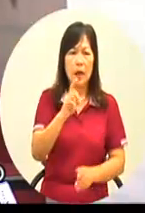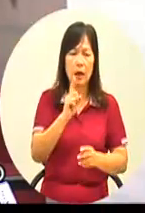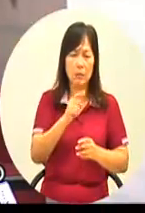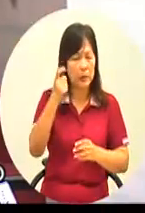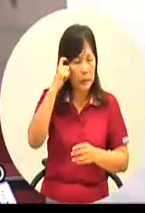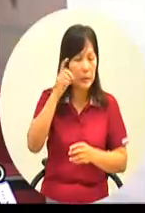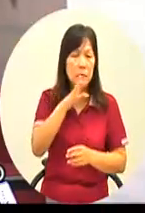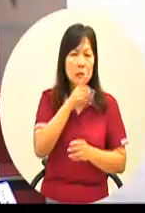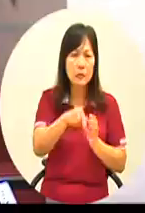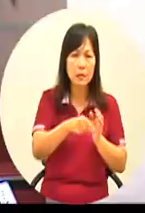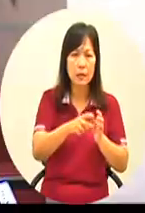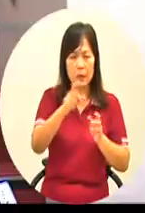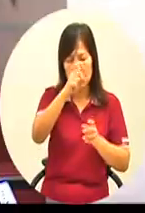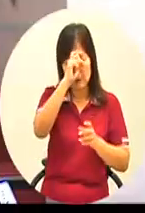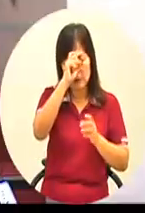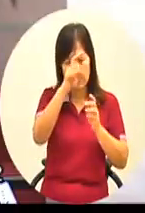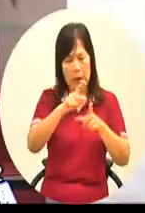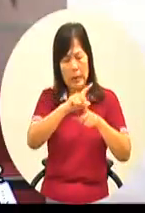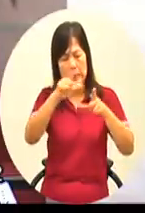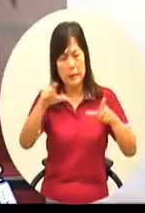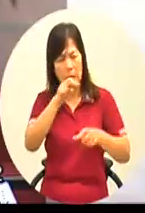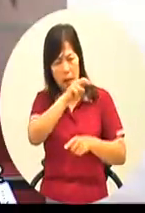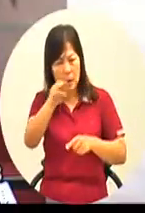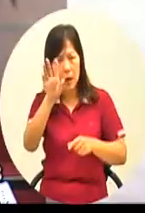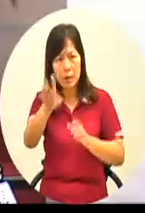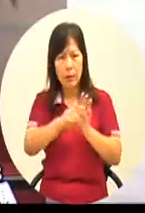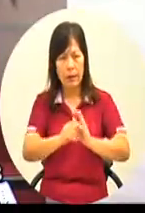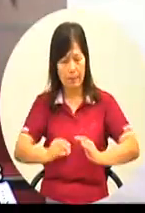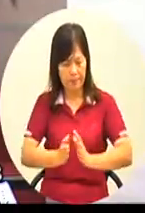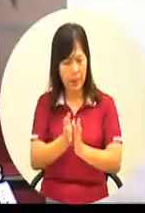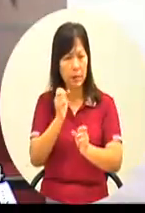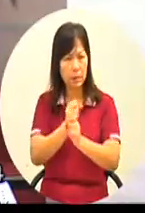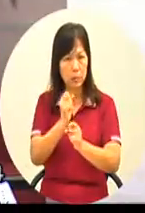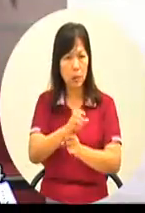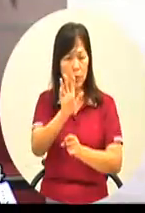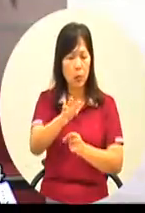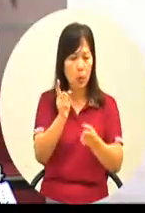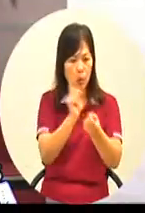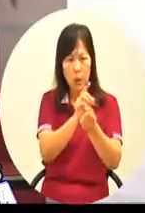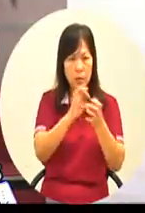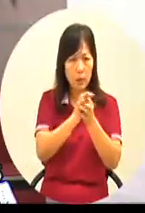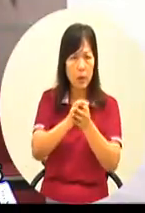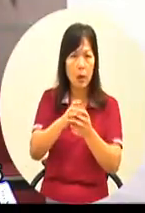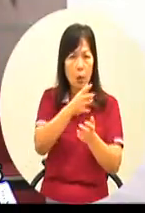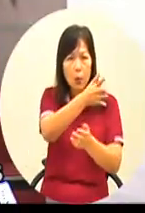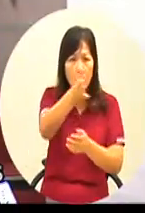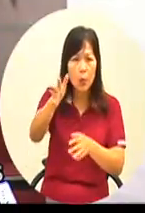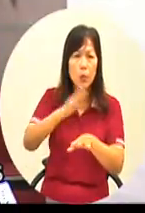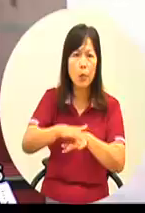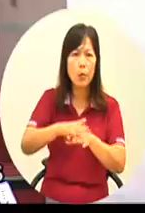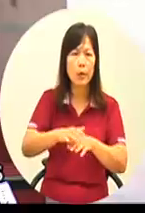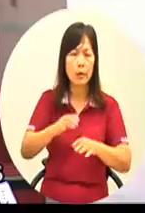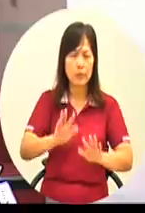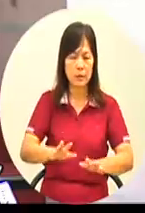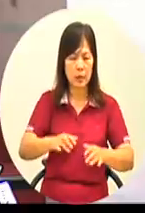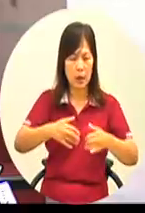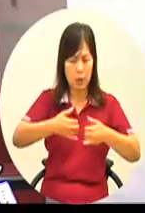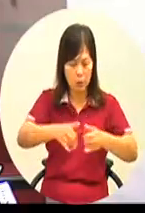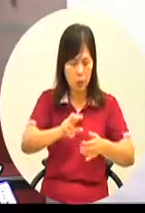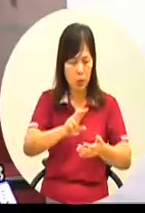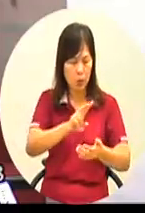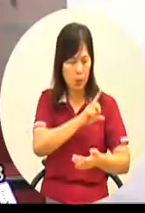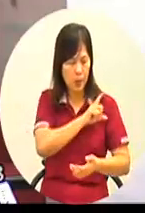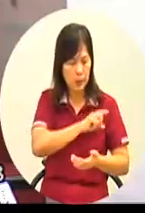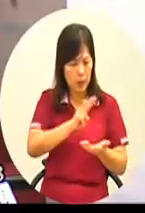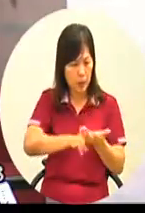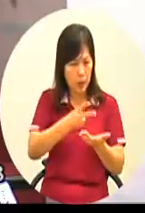其实我们希望用大格局来看啊，我们会即刻来做相关的了解，因为以后今天要更换一个地名哦，跟整个